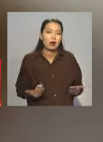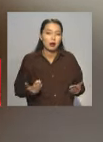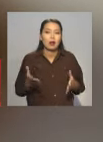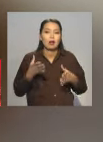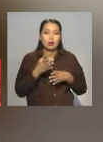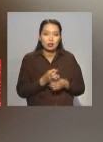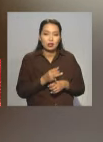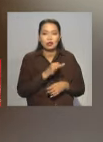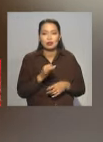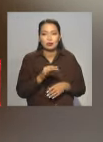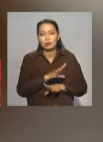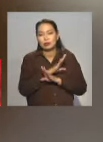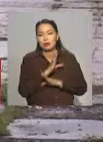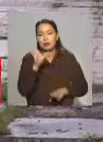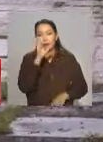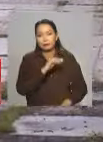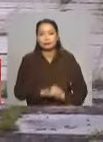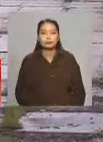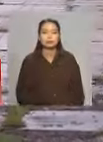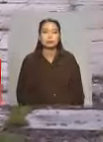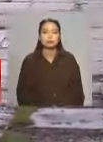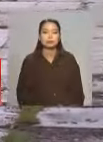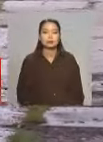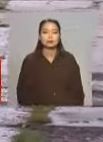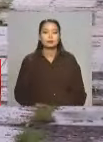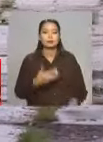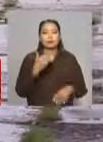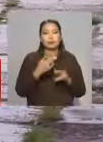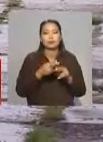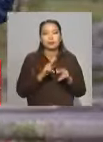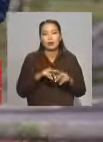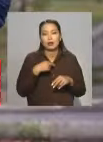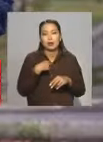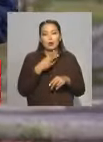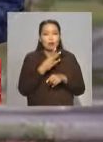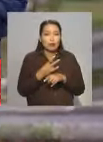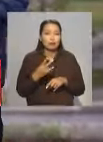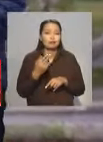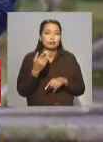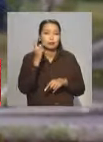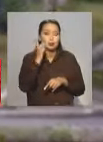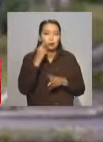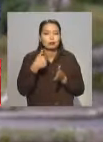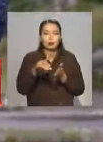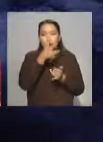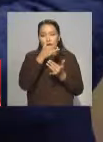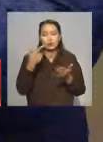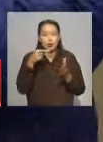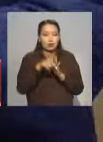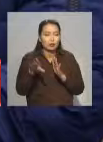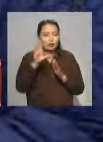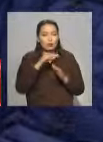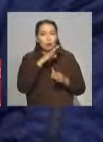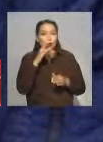тіпті өліп кетуі де мүмкін. Зиян деп смартфоннан бас тарта алмаймыз. Өйткені қанша адам осы құрылғы арқылы жан бағып